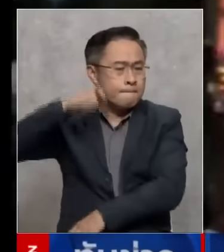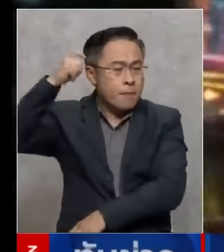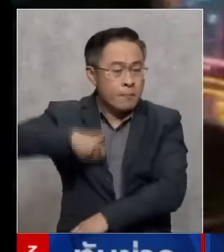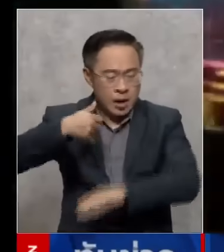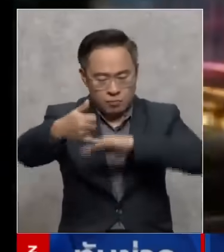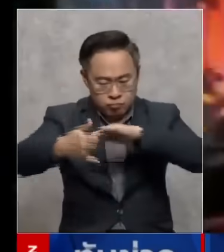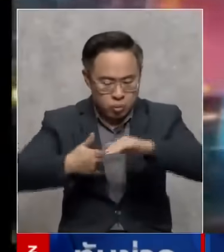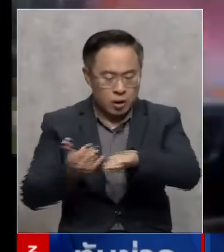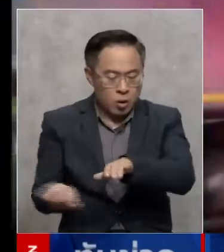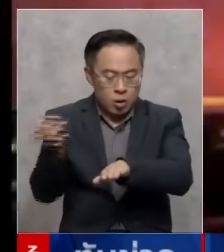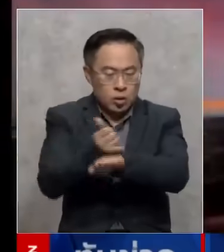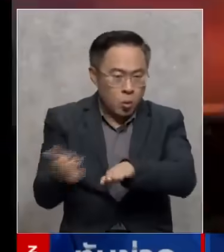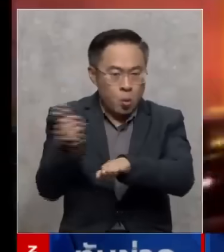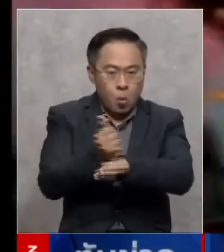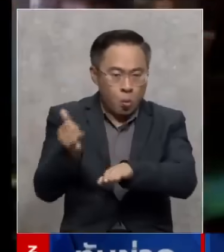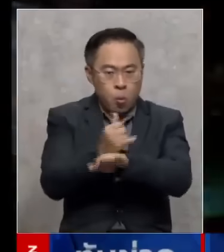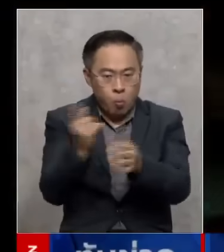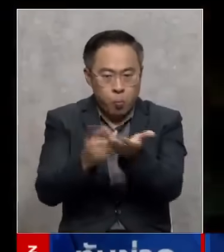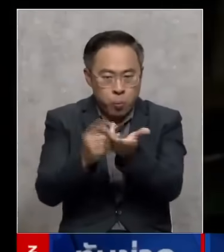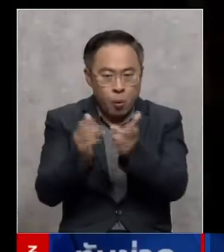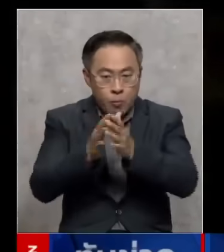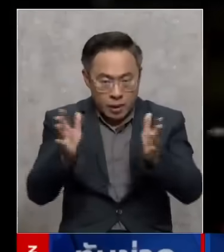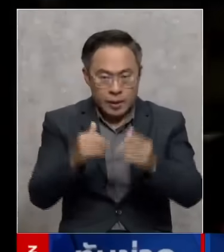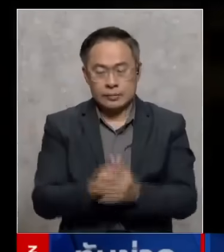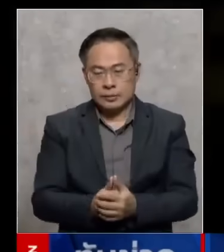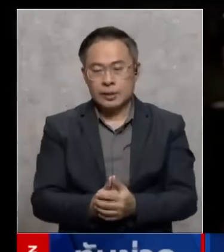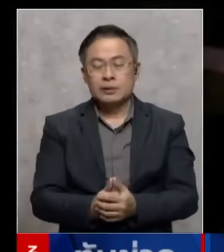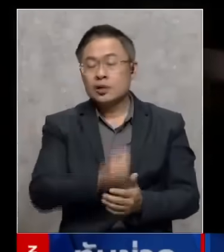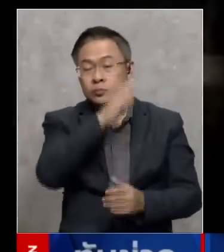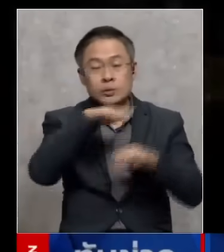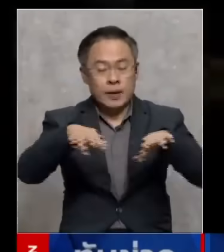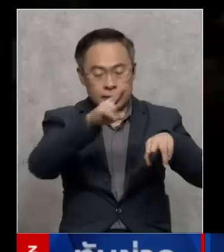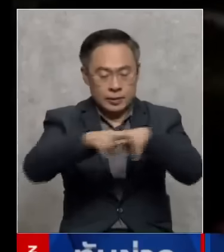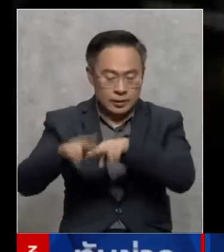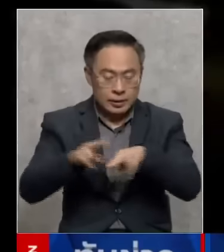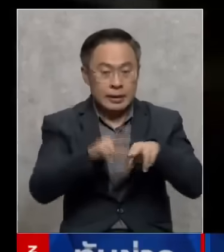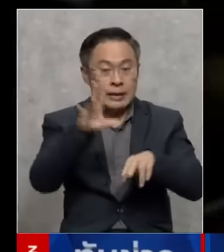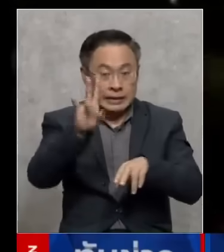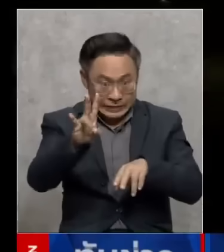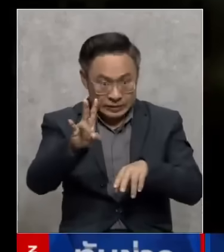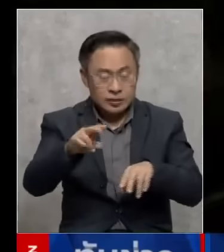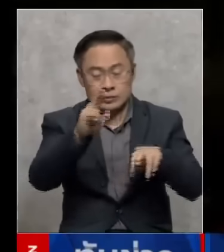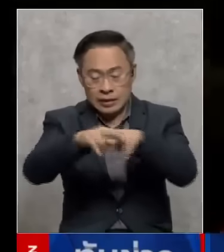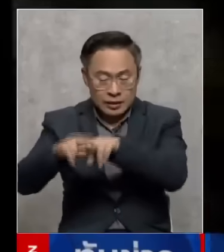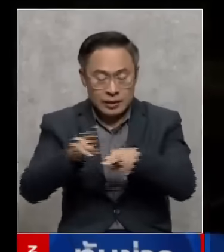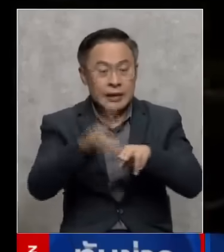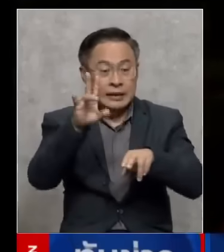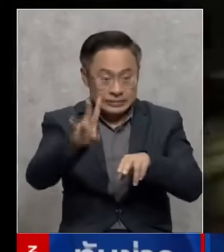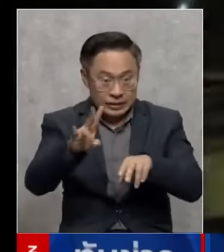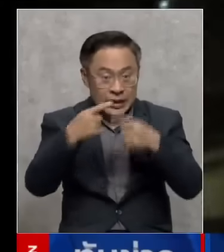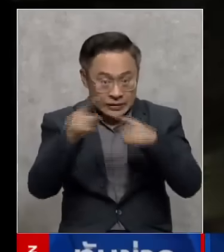แทรกกันอยู่อย่างนั้นนะครับโอเคแหละFortunerมันอาจจะบรรทุกคนได้เยอะอะนะคะแต่ 21คนนี่คือมันก็ไม่